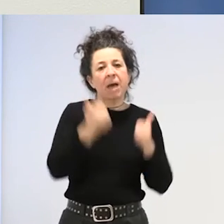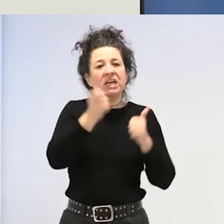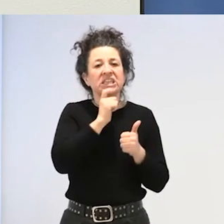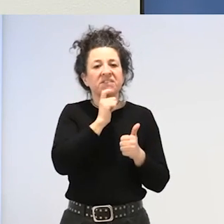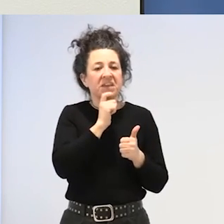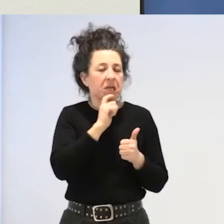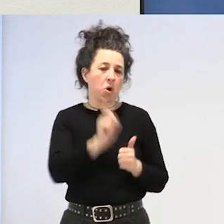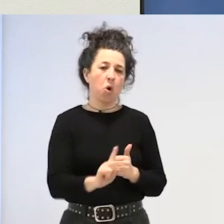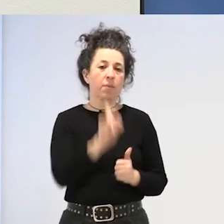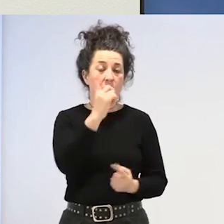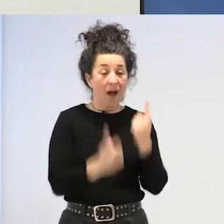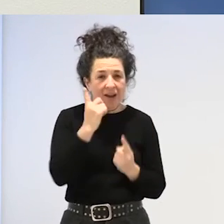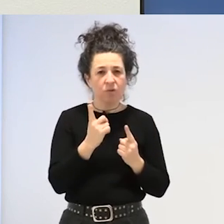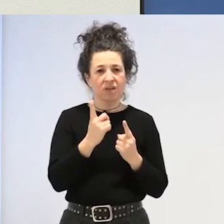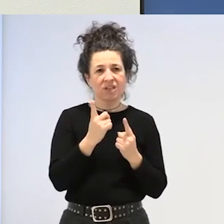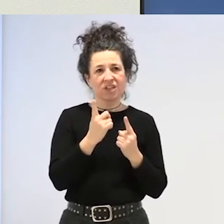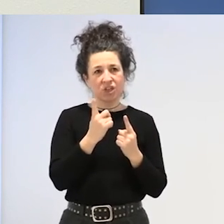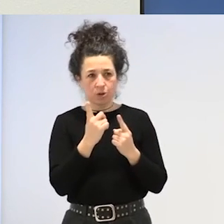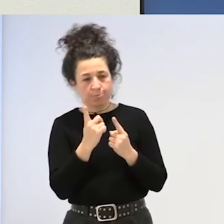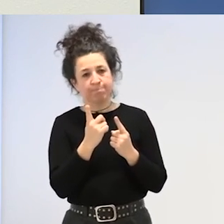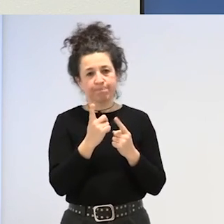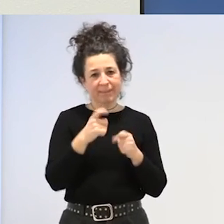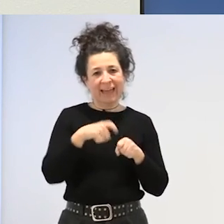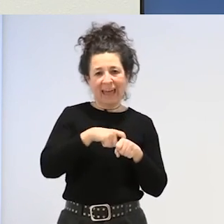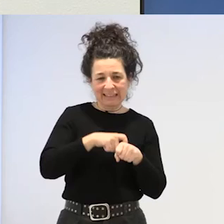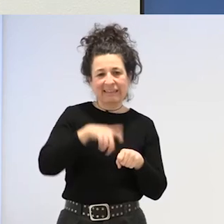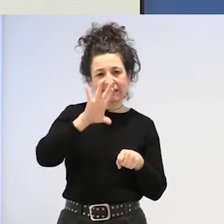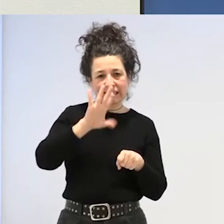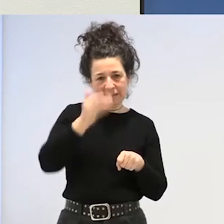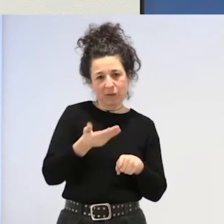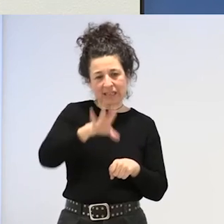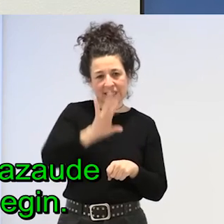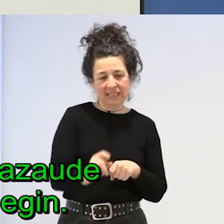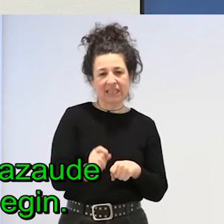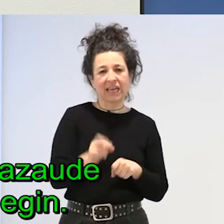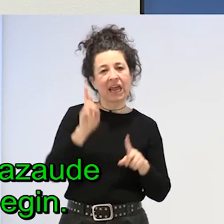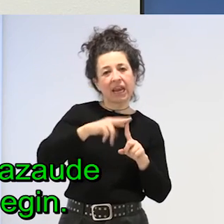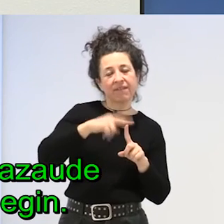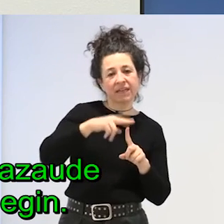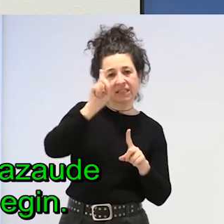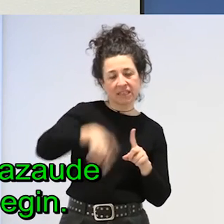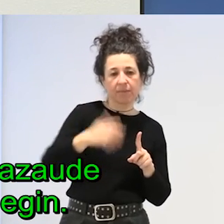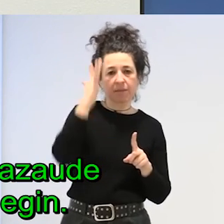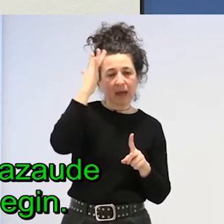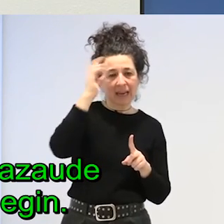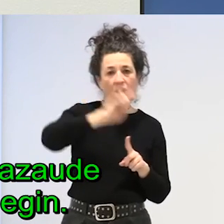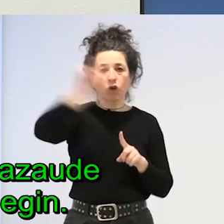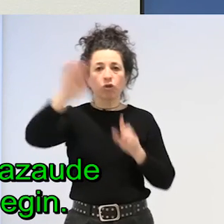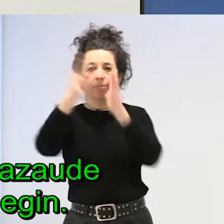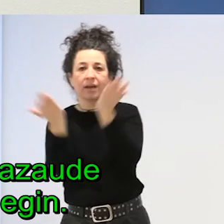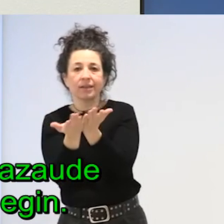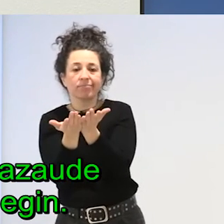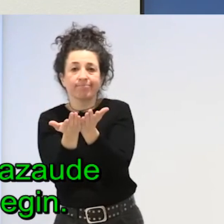batzuk daude kontuan hartzeko. Referentziak adibidez, igual beste planeta baldin bazaude, ezin